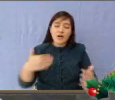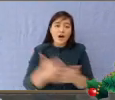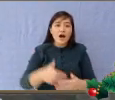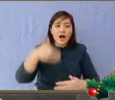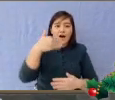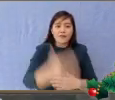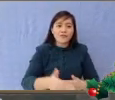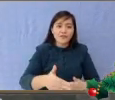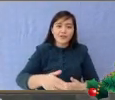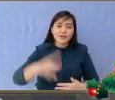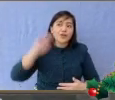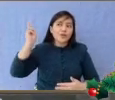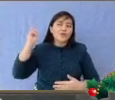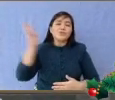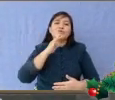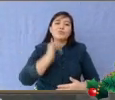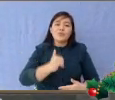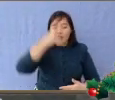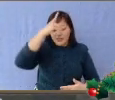Remember Elijah?